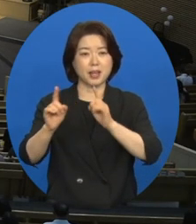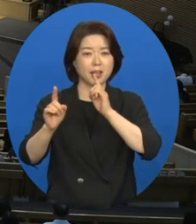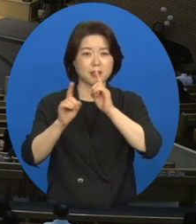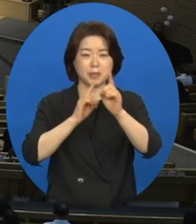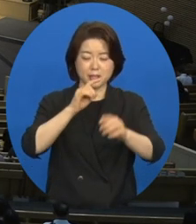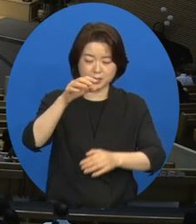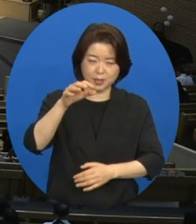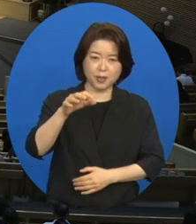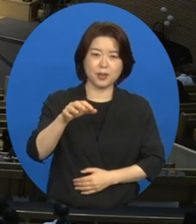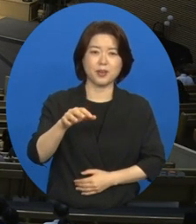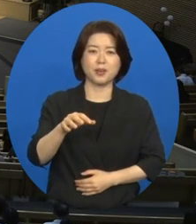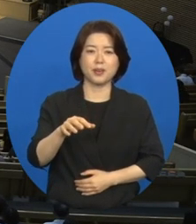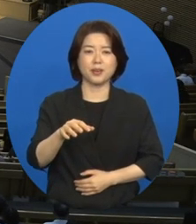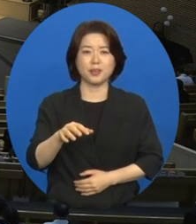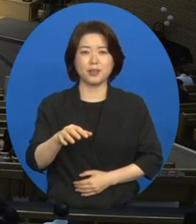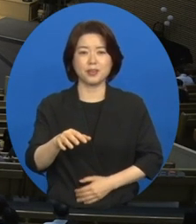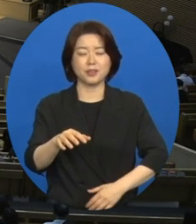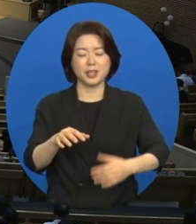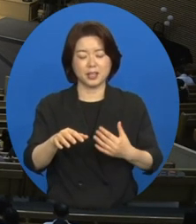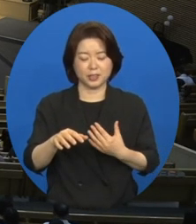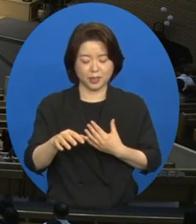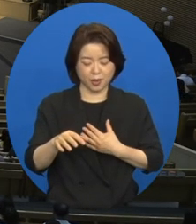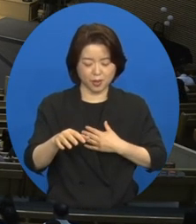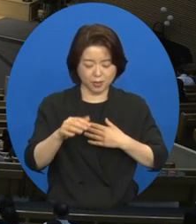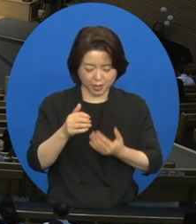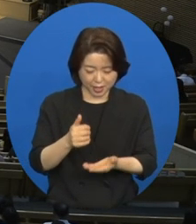말씀 앞에서